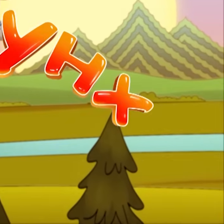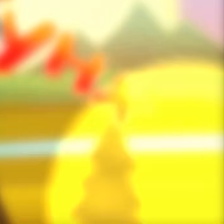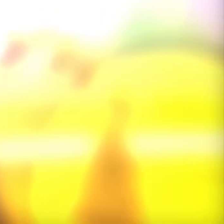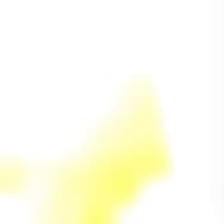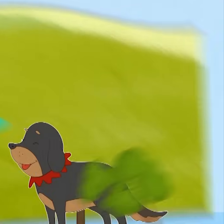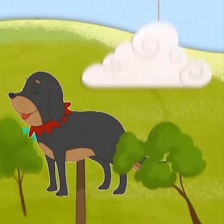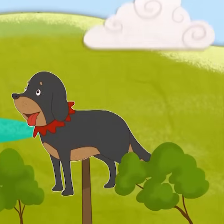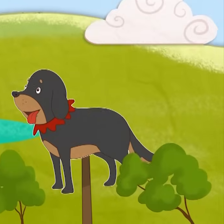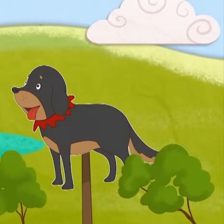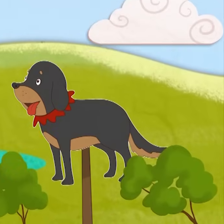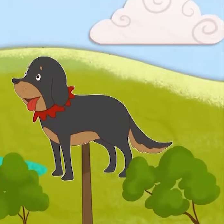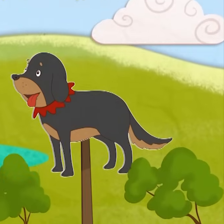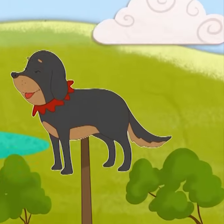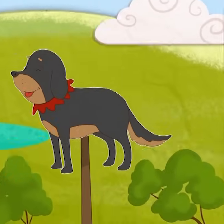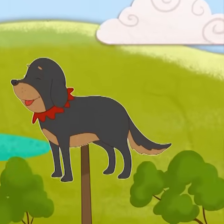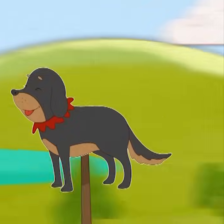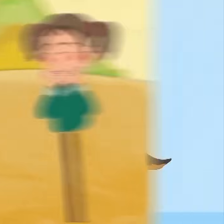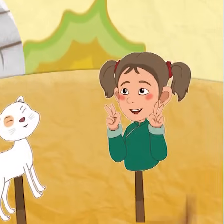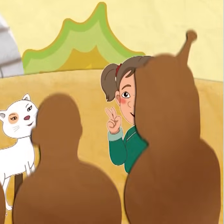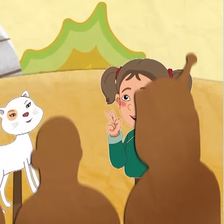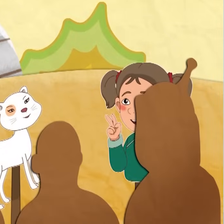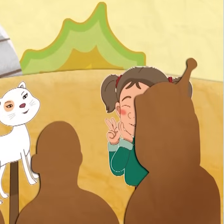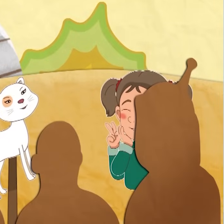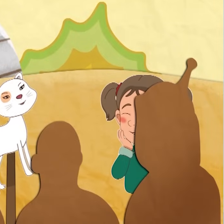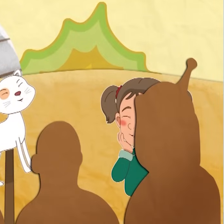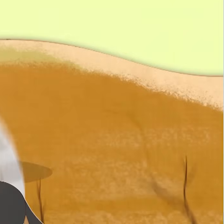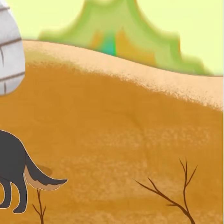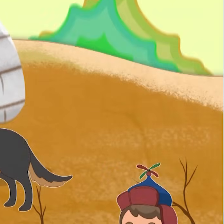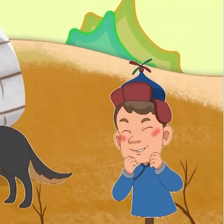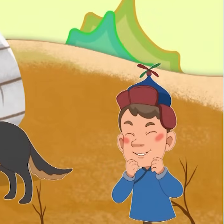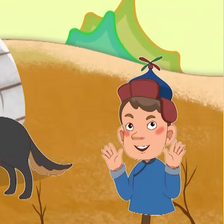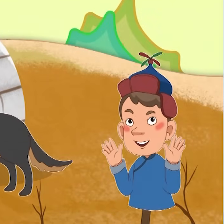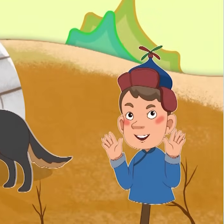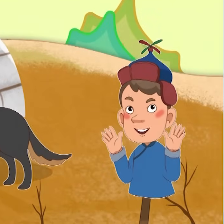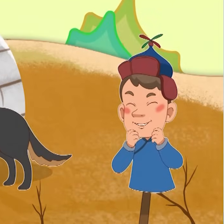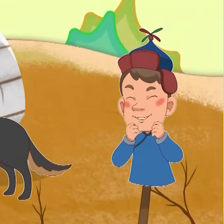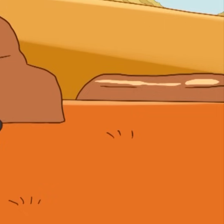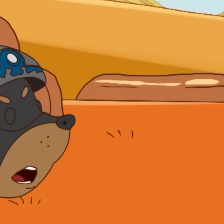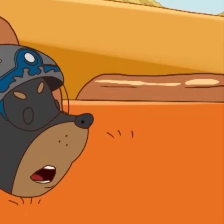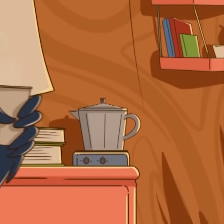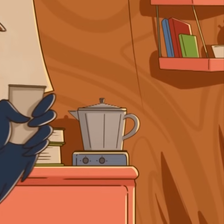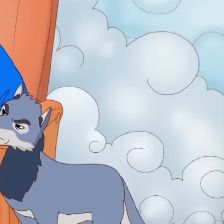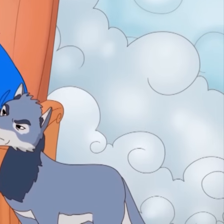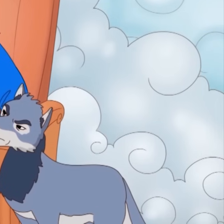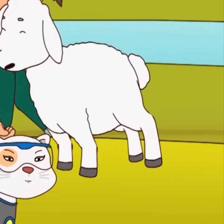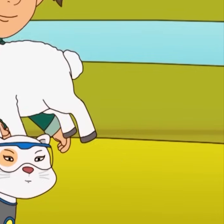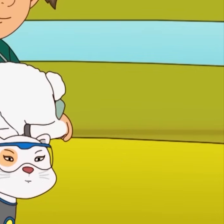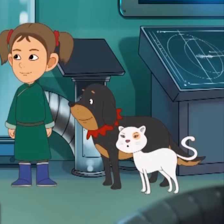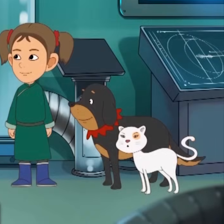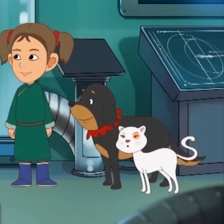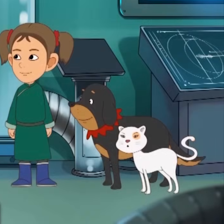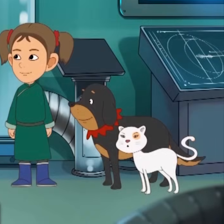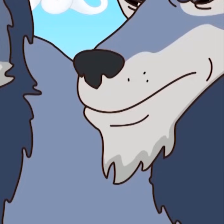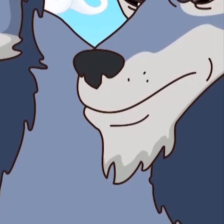Тунх Бид адад явдлын ертөнцөөр Ичдийн номоор хамта айлан хамтдаа